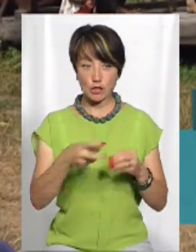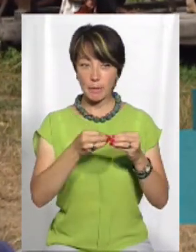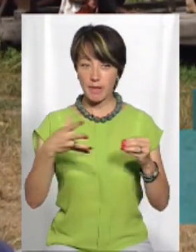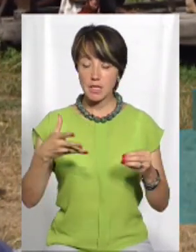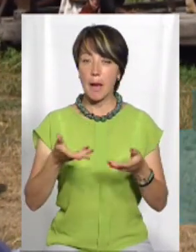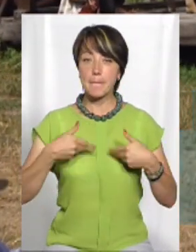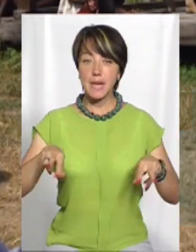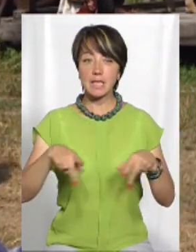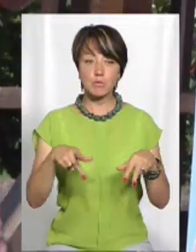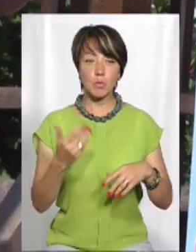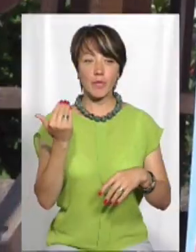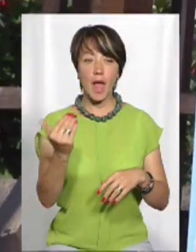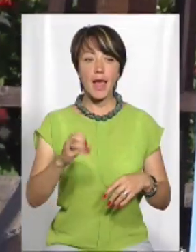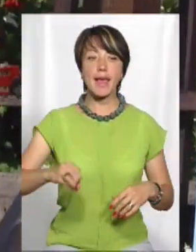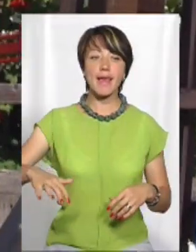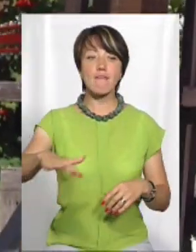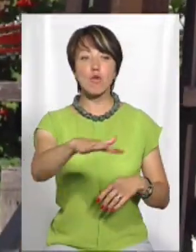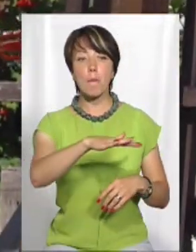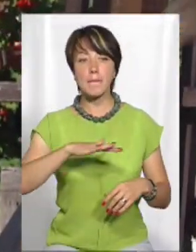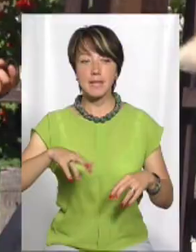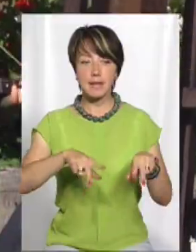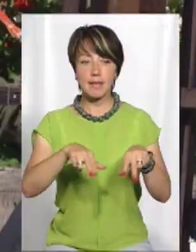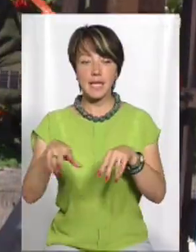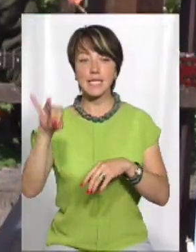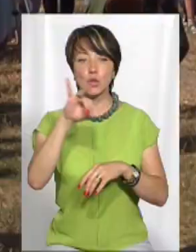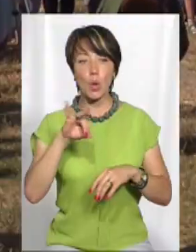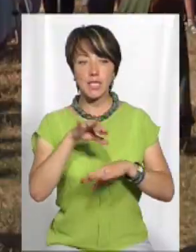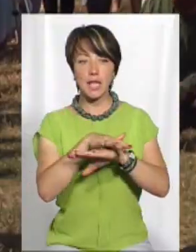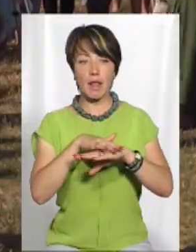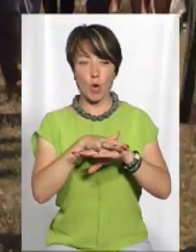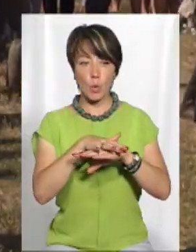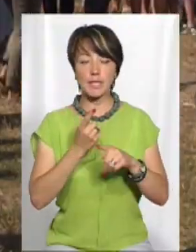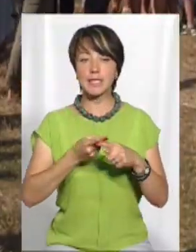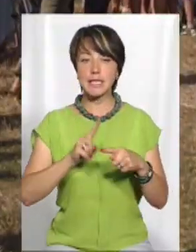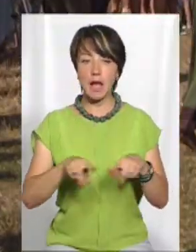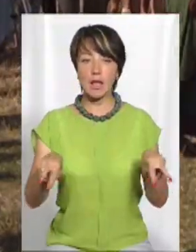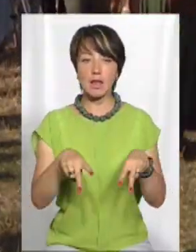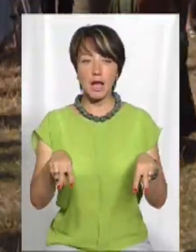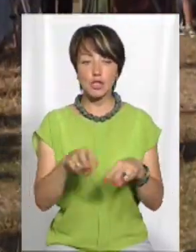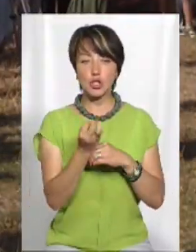ми танцюємо танці Європи, це європейські танці, історичний та народний. це танці